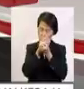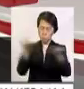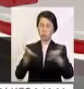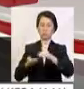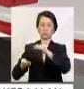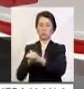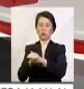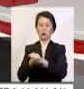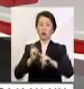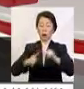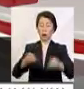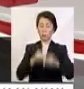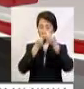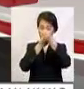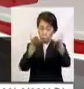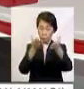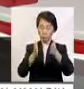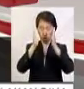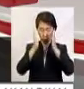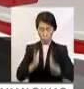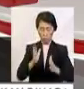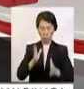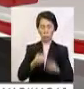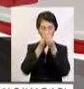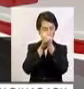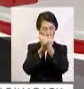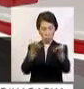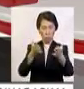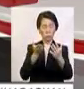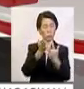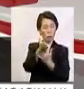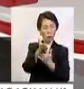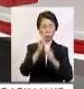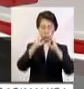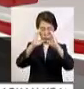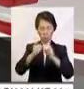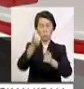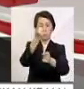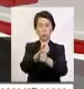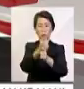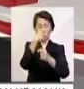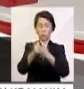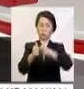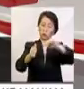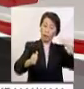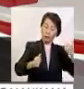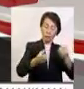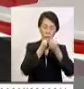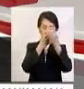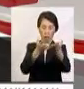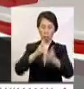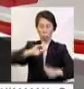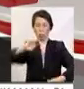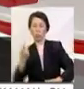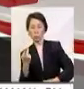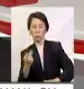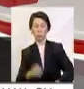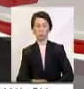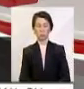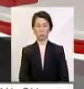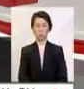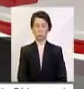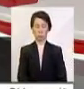rasuah. Namun, pemberi maklumat harus menyalurkan maklumat melalui saluran yang betul bagi mengelak maklumat dimanipulasi.